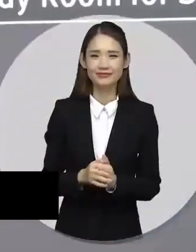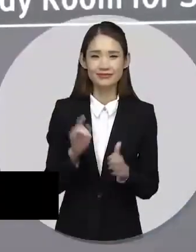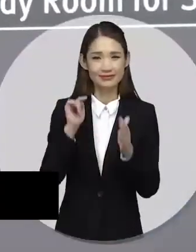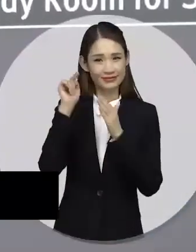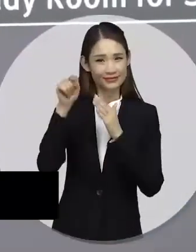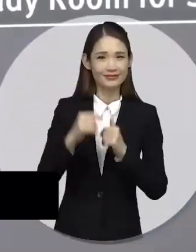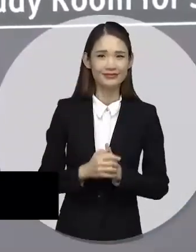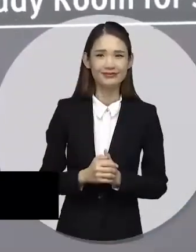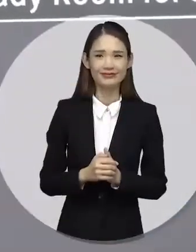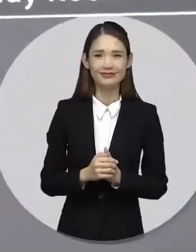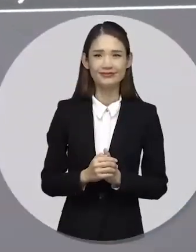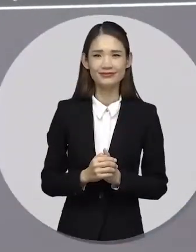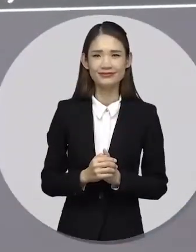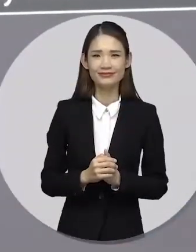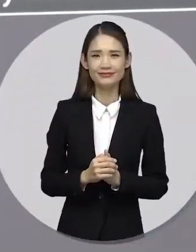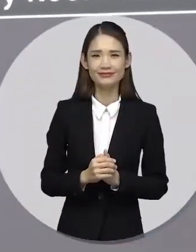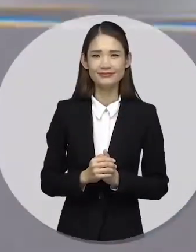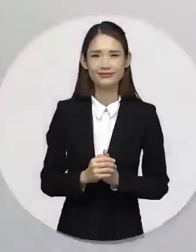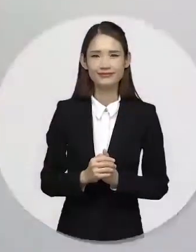가자.